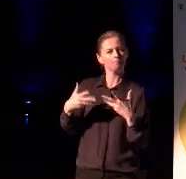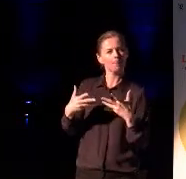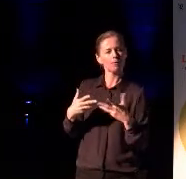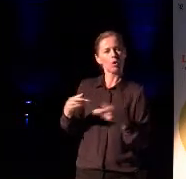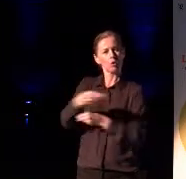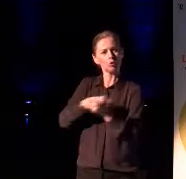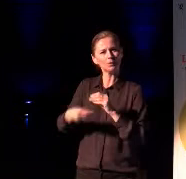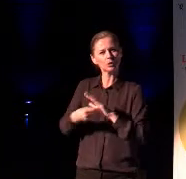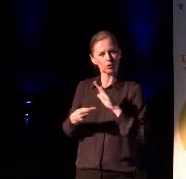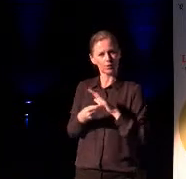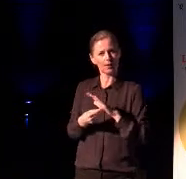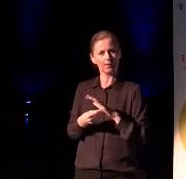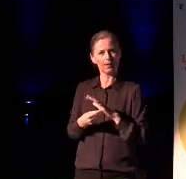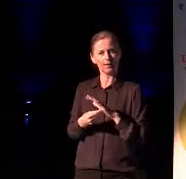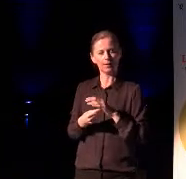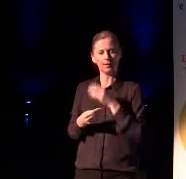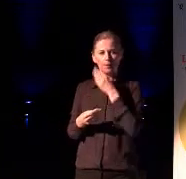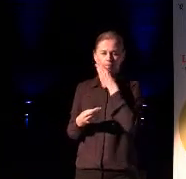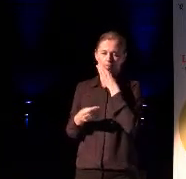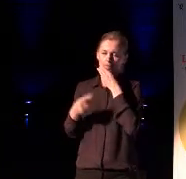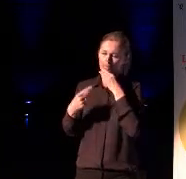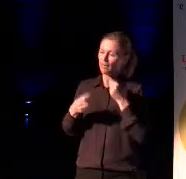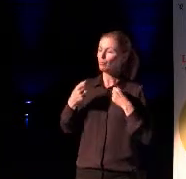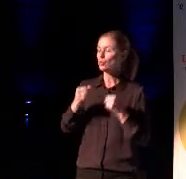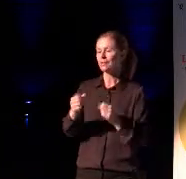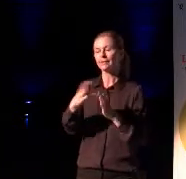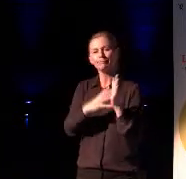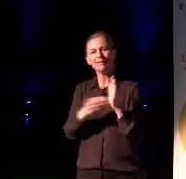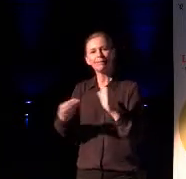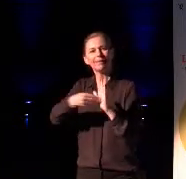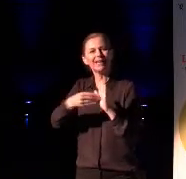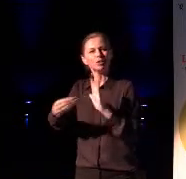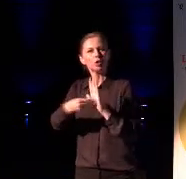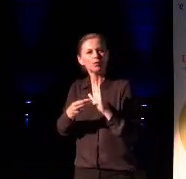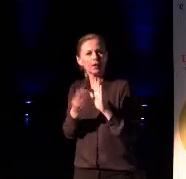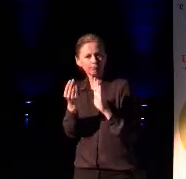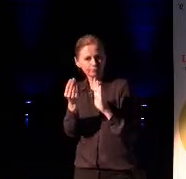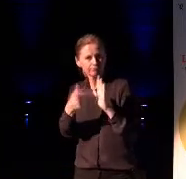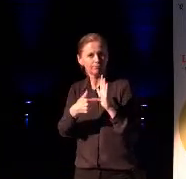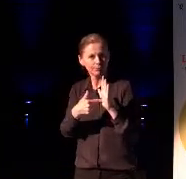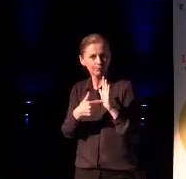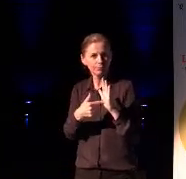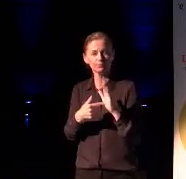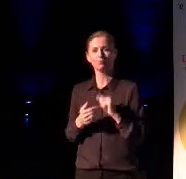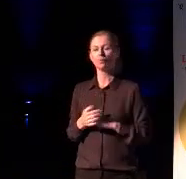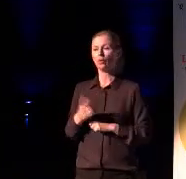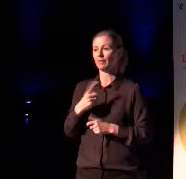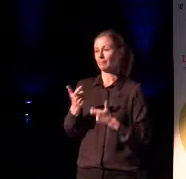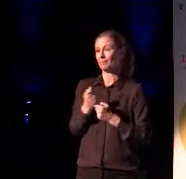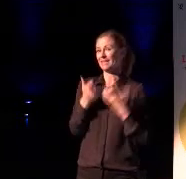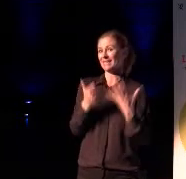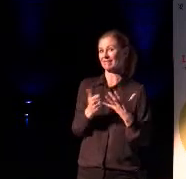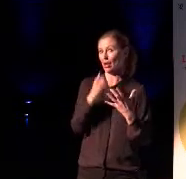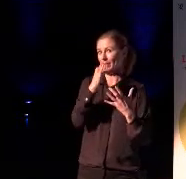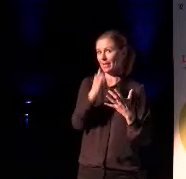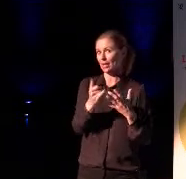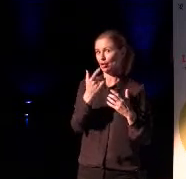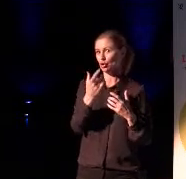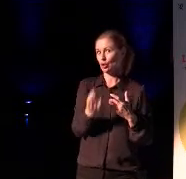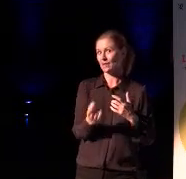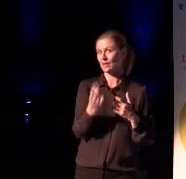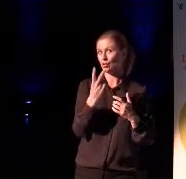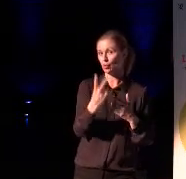få økonomisk støtte til prosjektledelse, implementeringsstøtte og så videre. Vi mottok 6. april